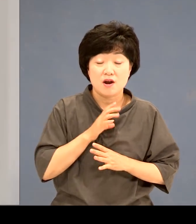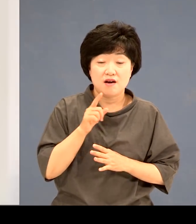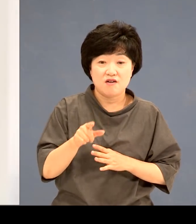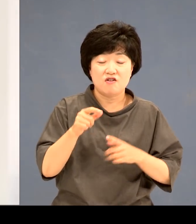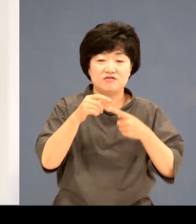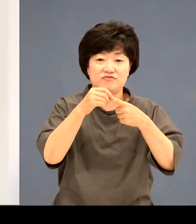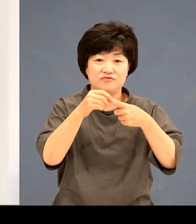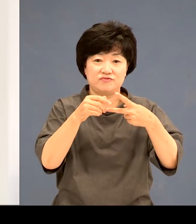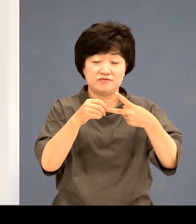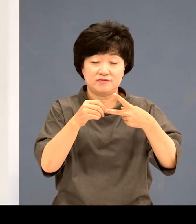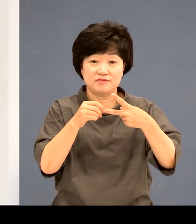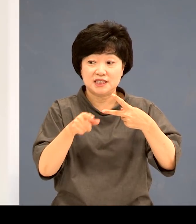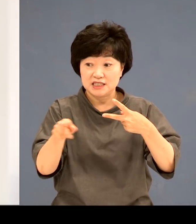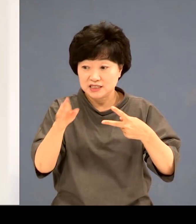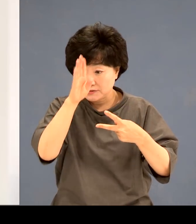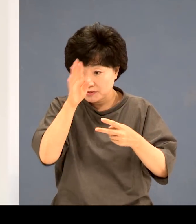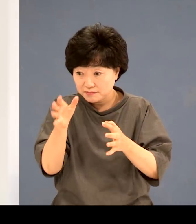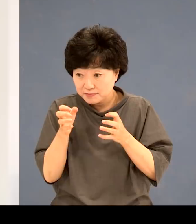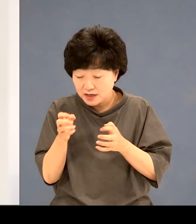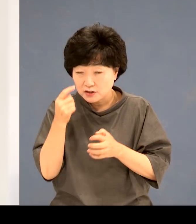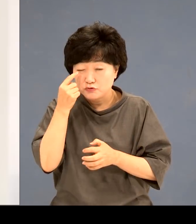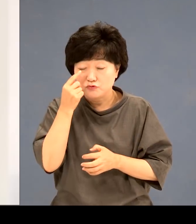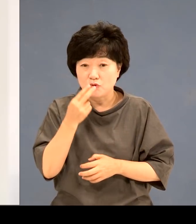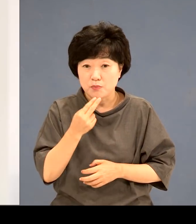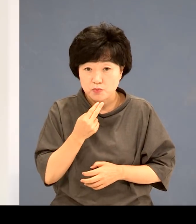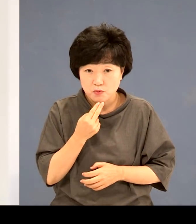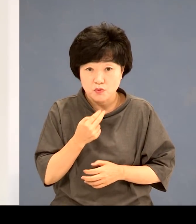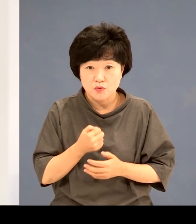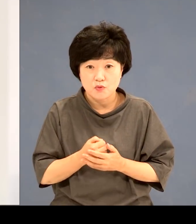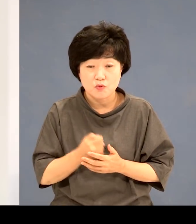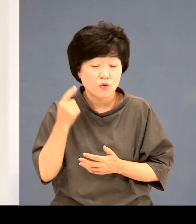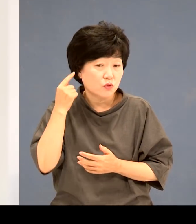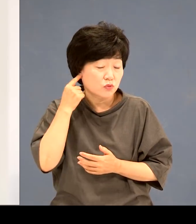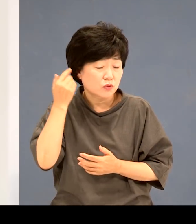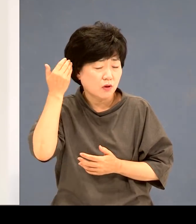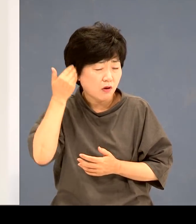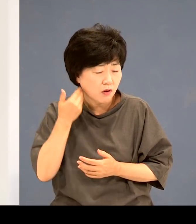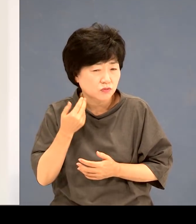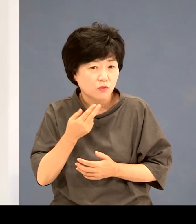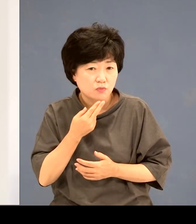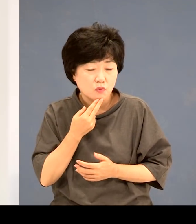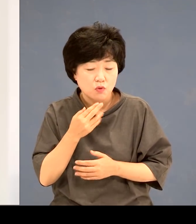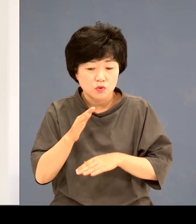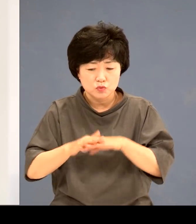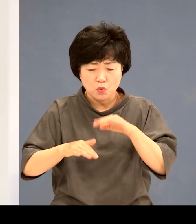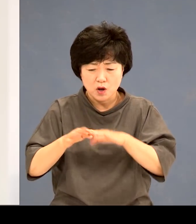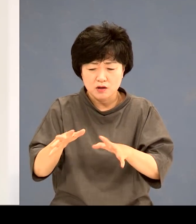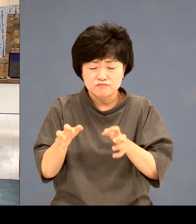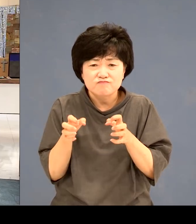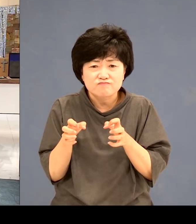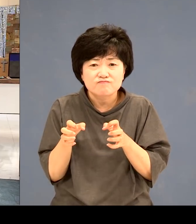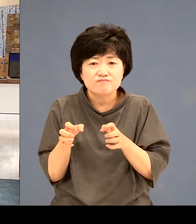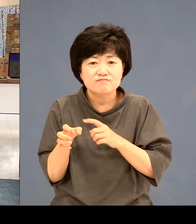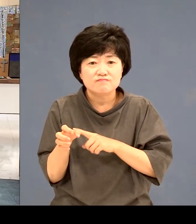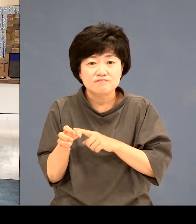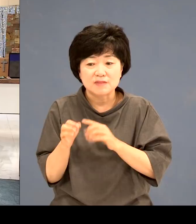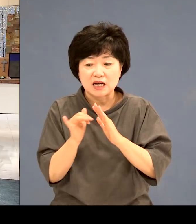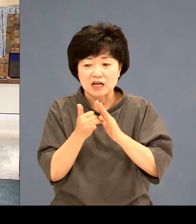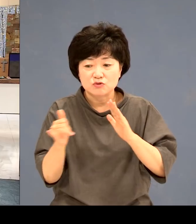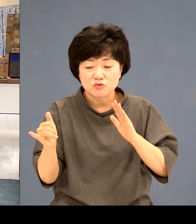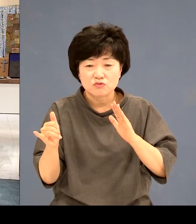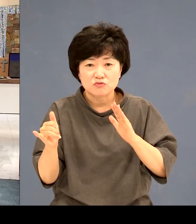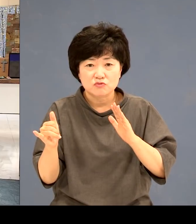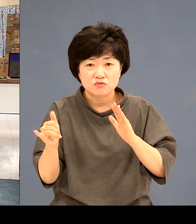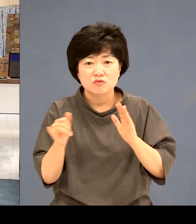제가 놀랬던 거는 두 가지였는데 이분들이 눈도 없으시고 귀도 없으시고 손가락도